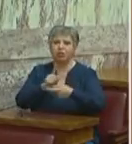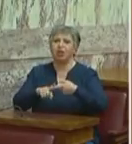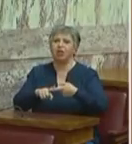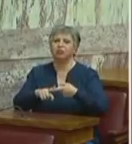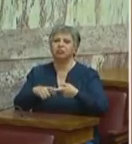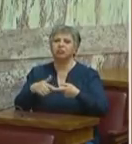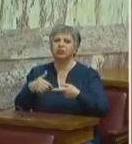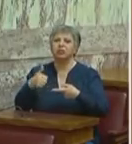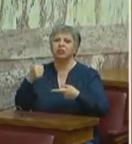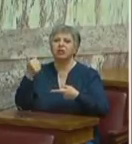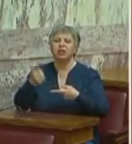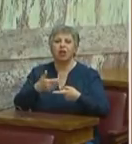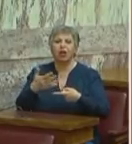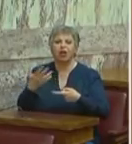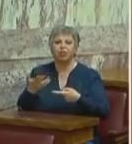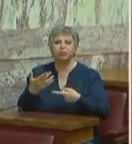γειτόνων μας.